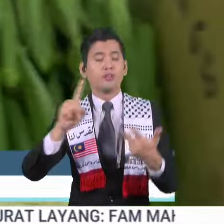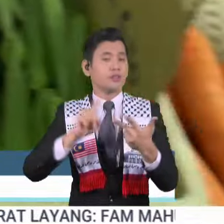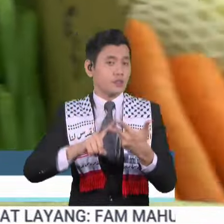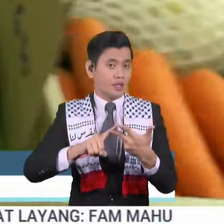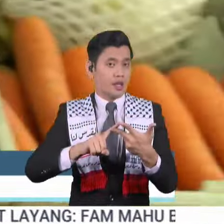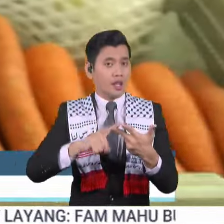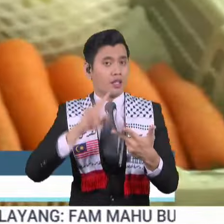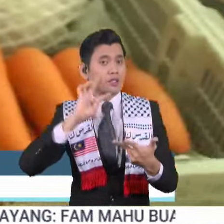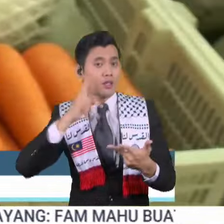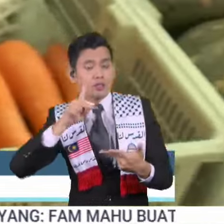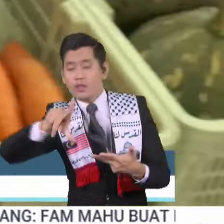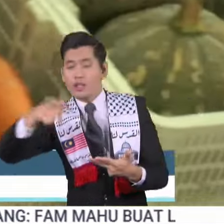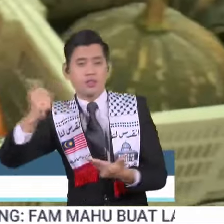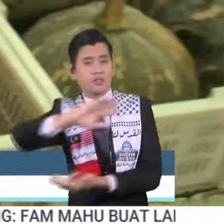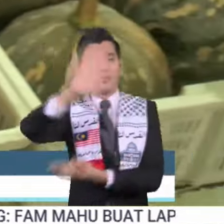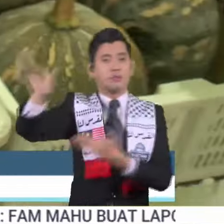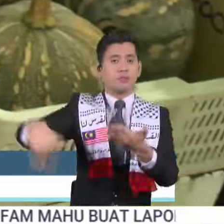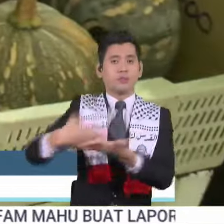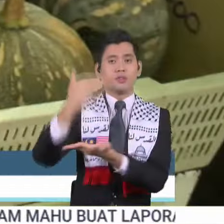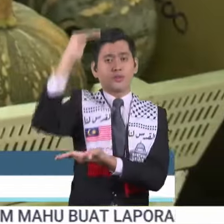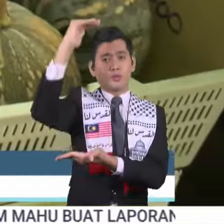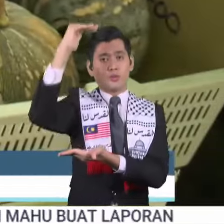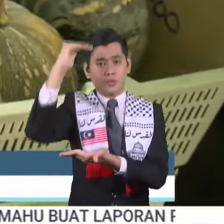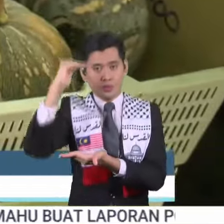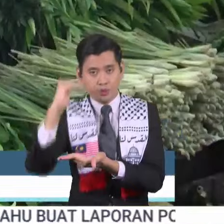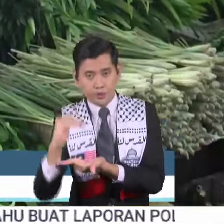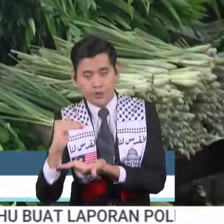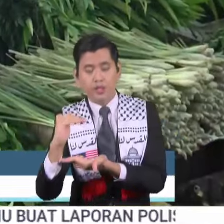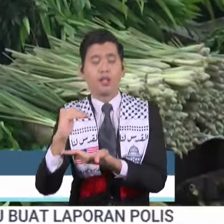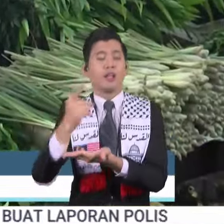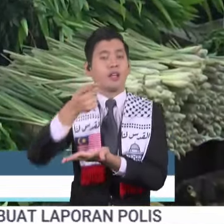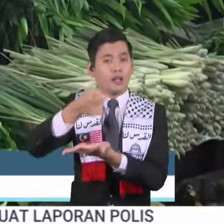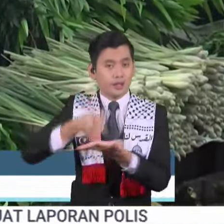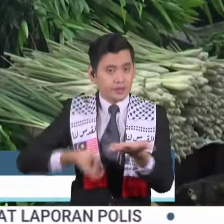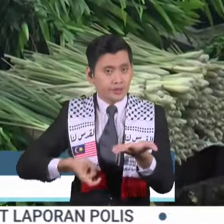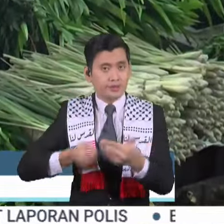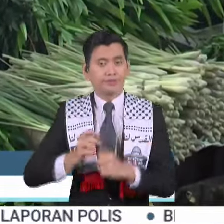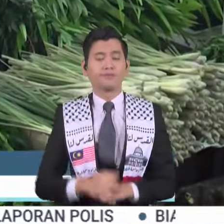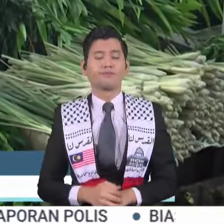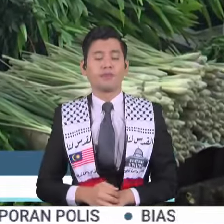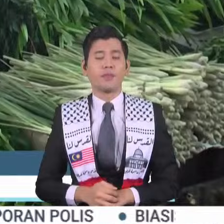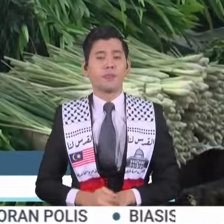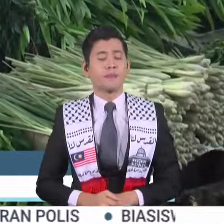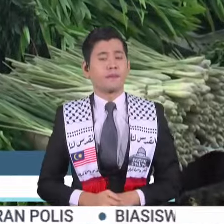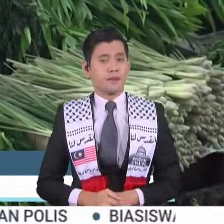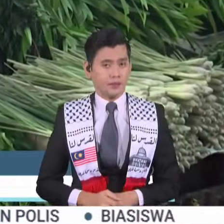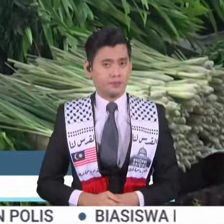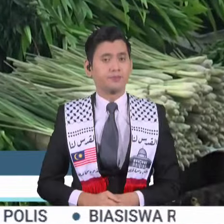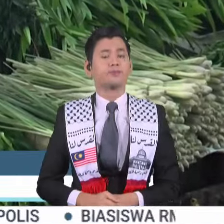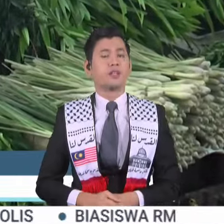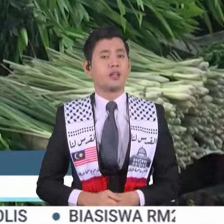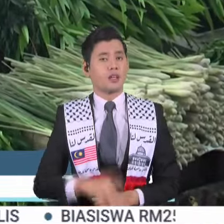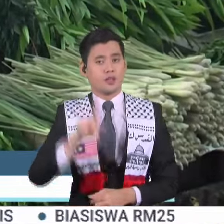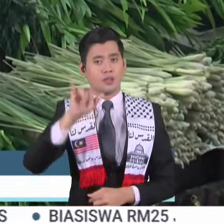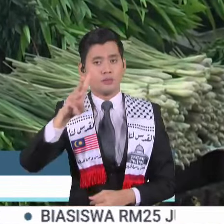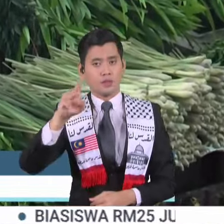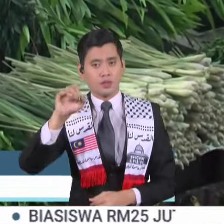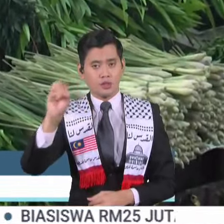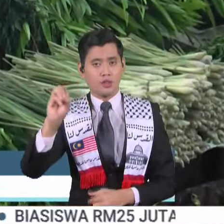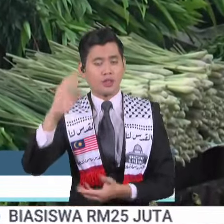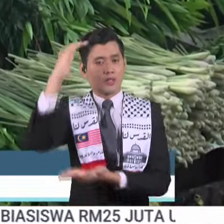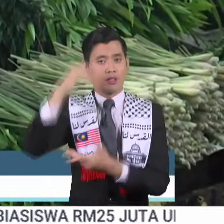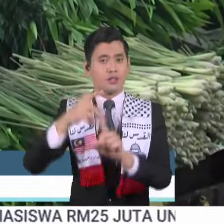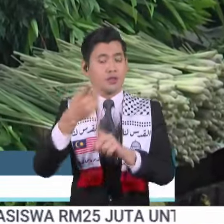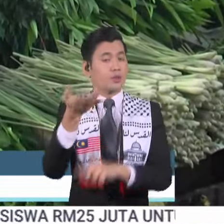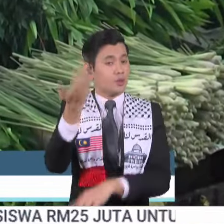harga. Macam cili, harga dana RM10, RM9 macam itulah. Tomato jatuh mendadak daripada dulu